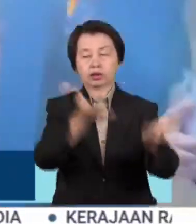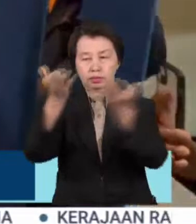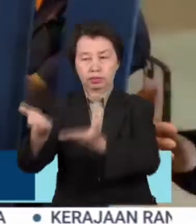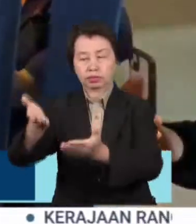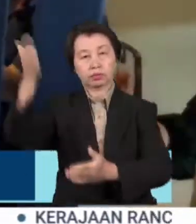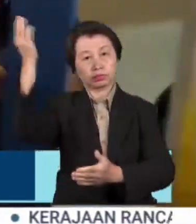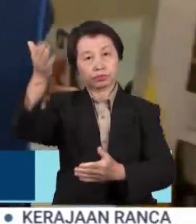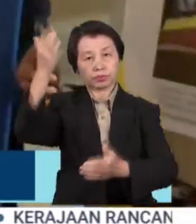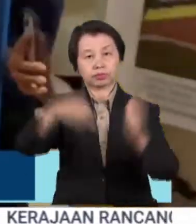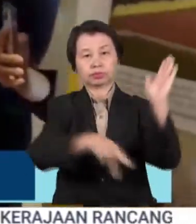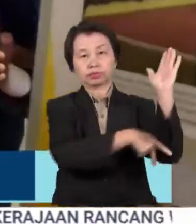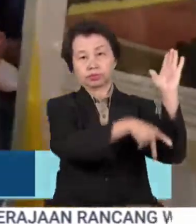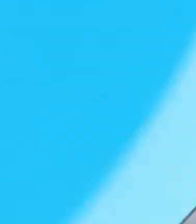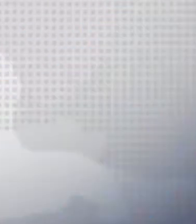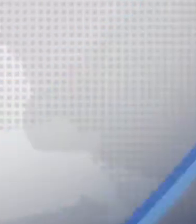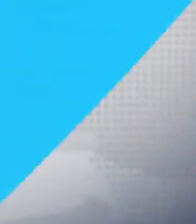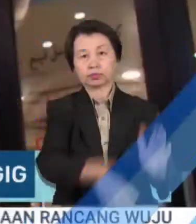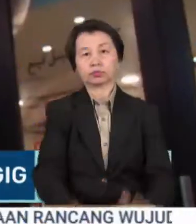di Parlimen.